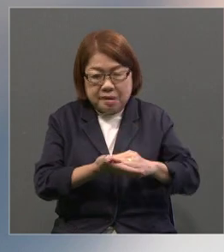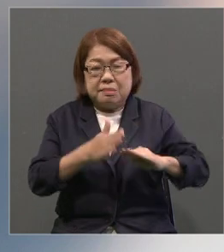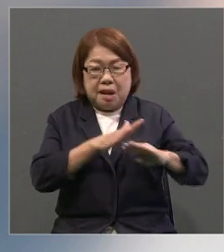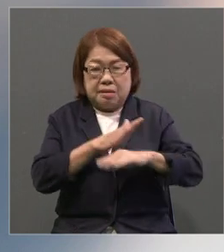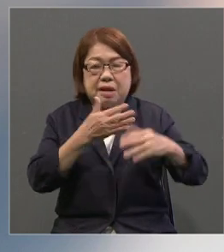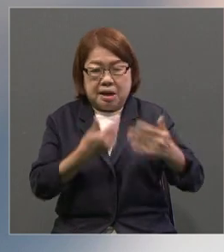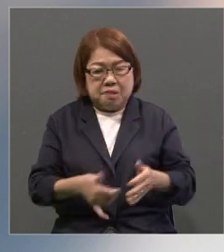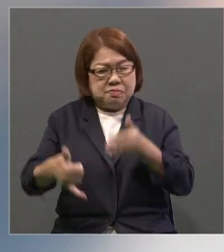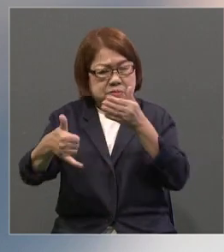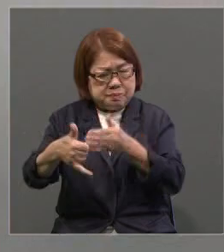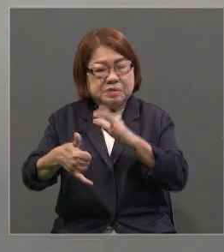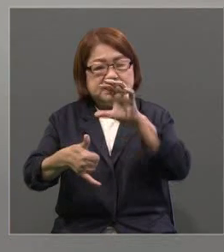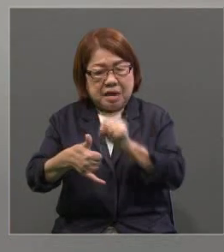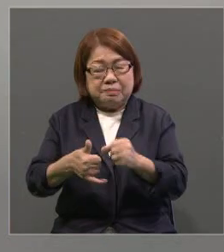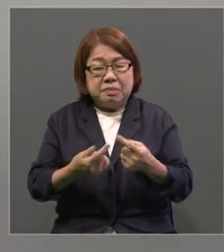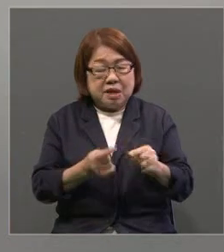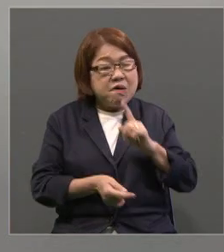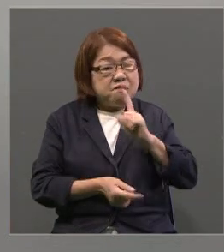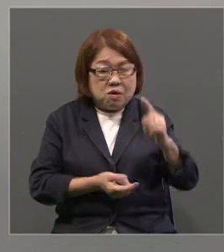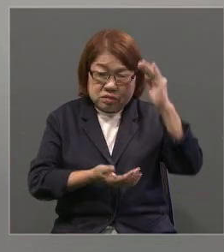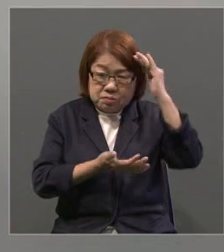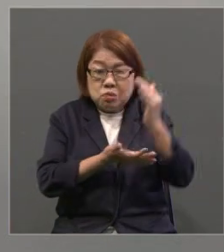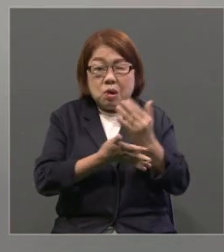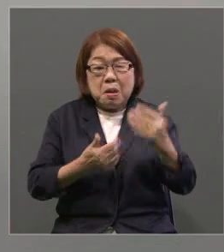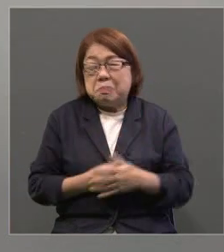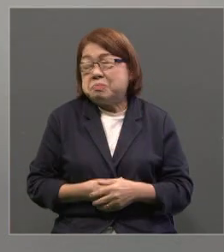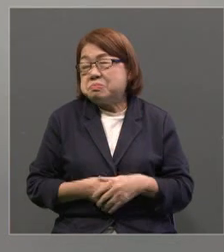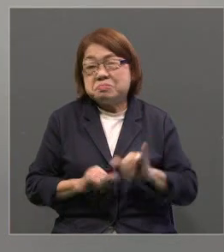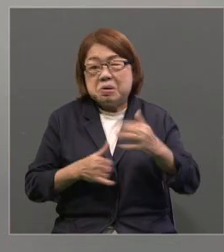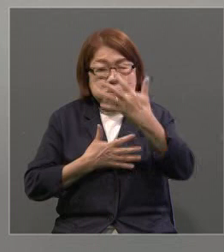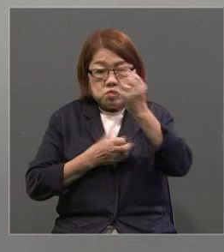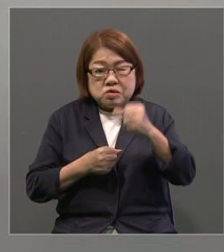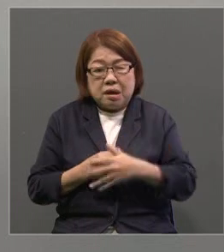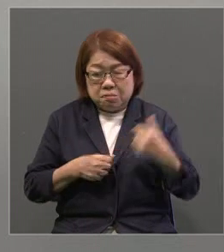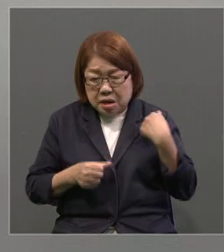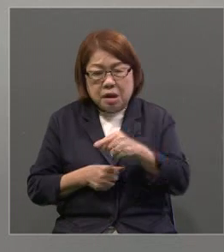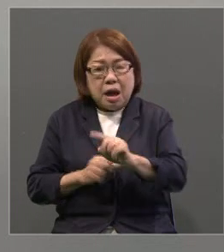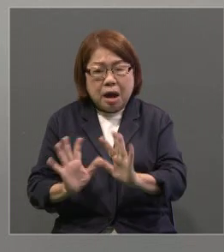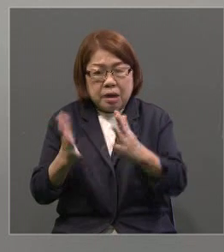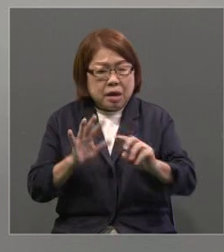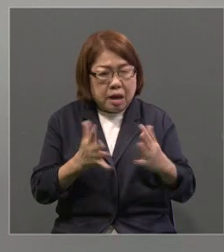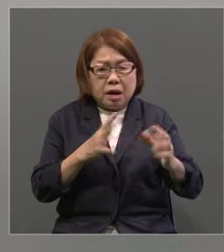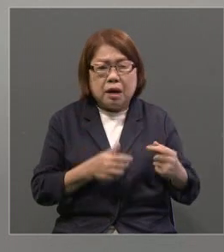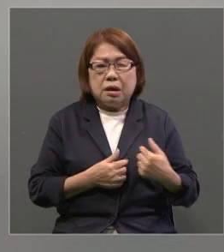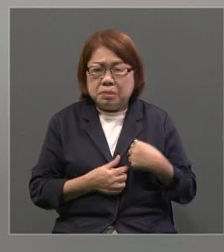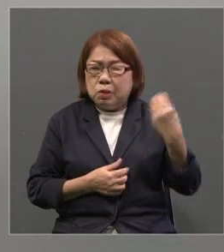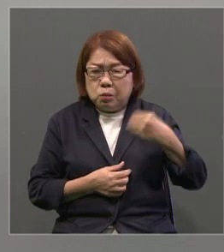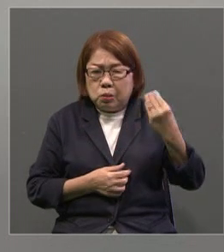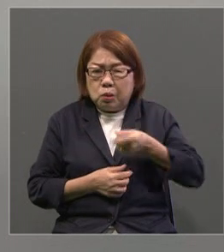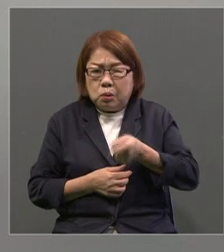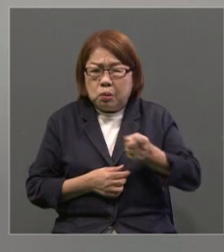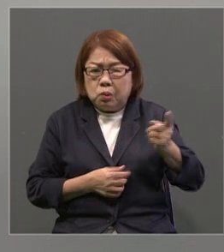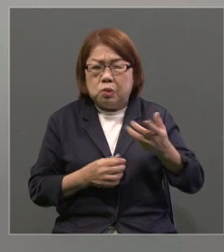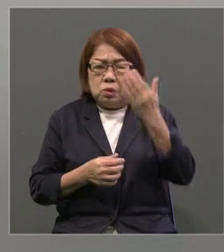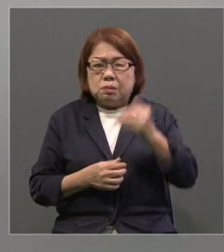เอาผิดกับผู้ก่อเหตุแล้วแต่ปรากฏว่าแจ้งความแล้วจนต้องไม่กลัวก็ยังเจอเรื่อยๆเลยครับยังคงกระทำความผิดเพิ่มอย่าง